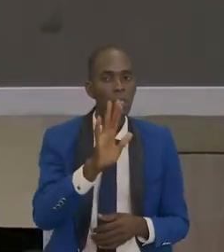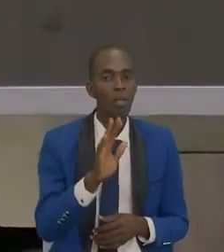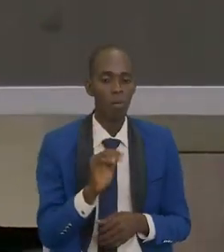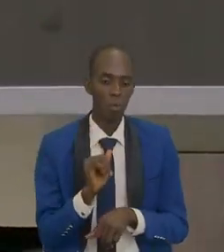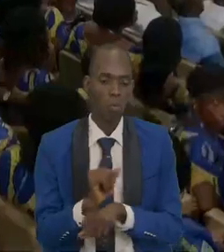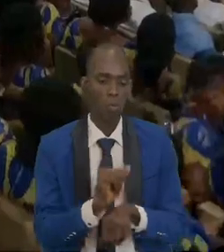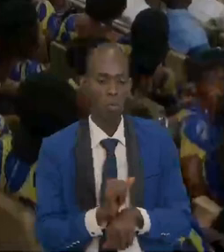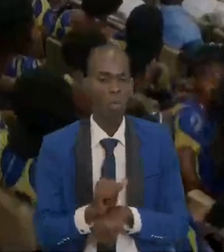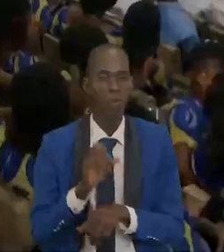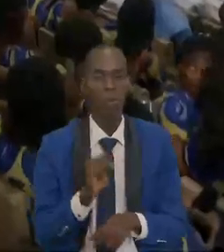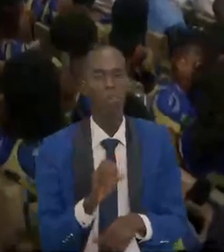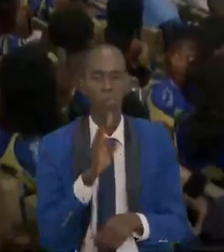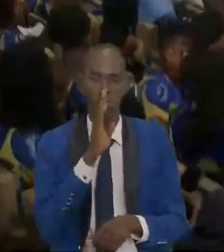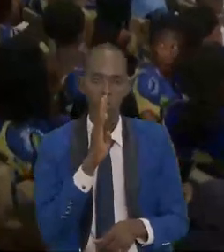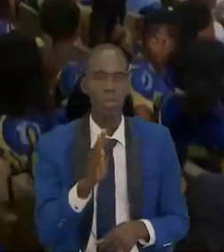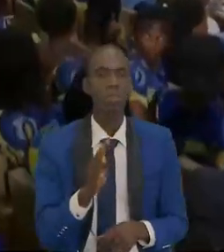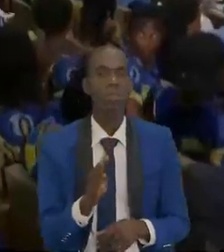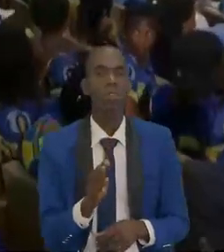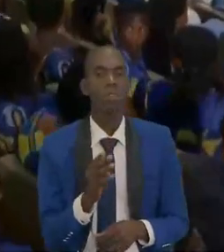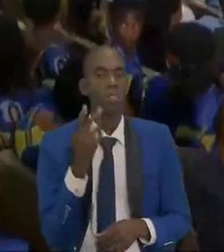tes opérations.